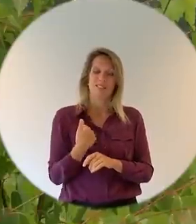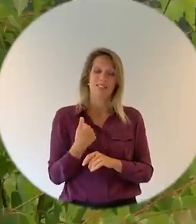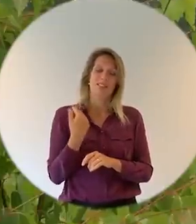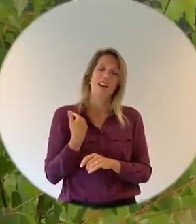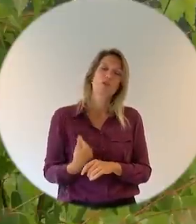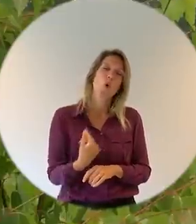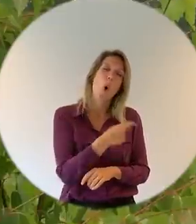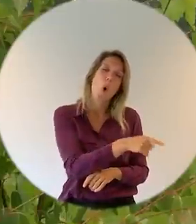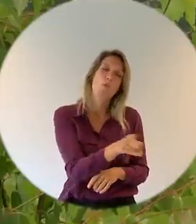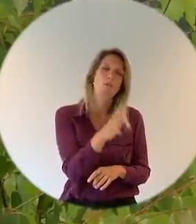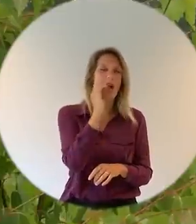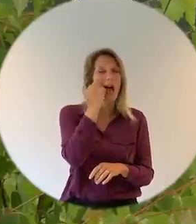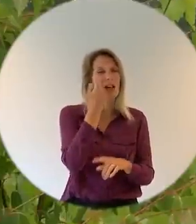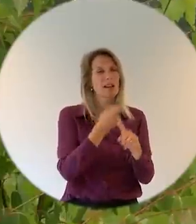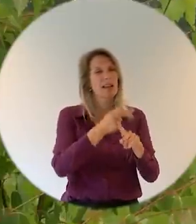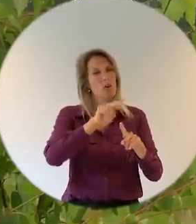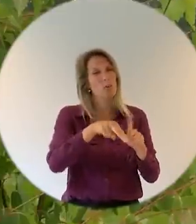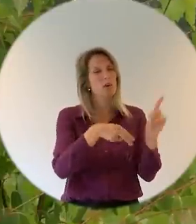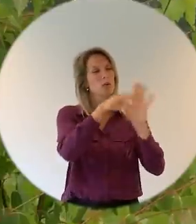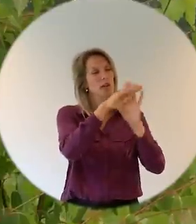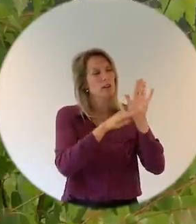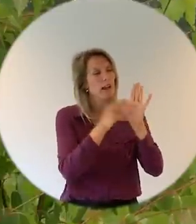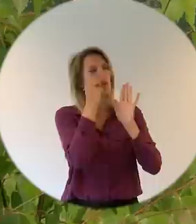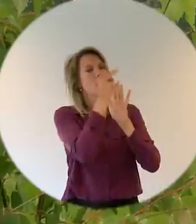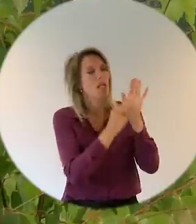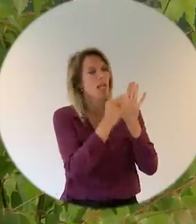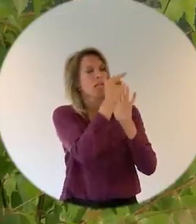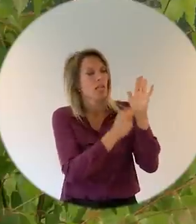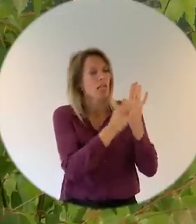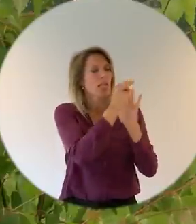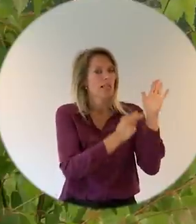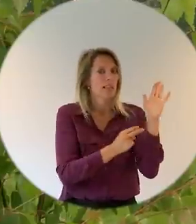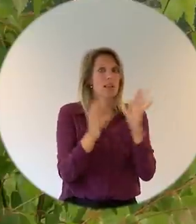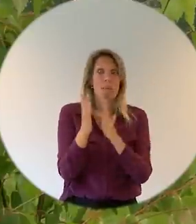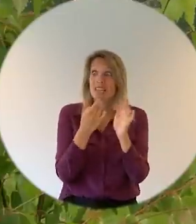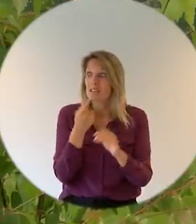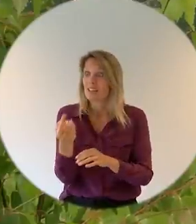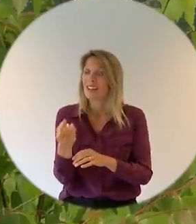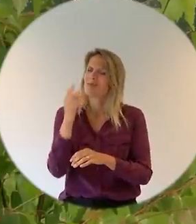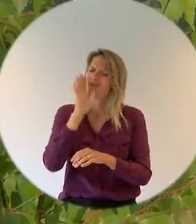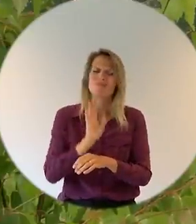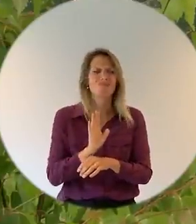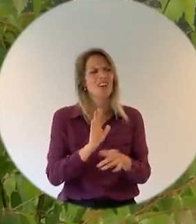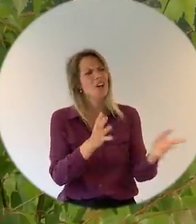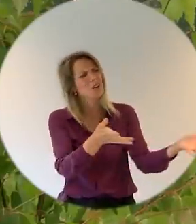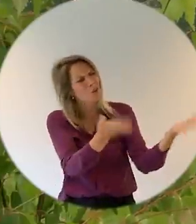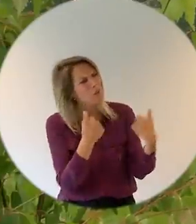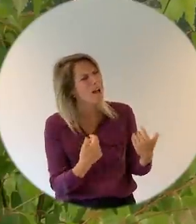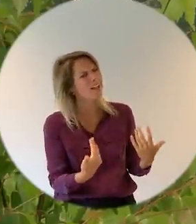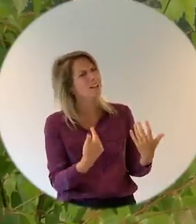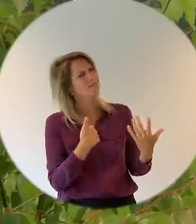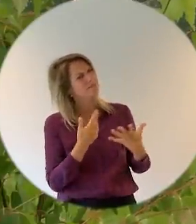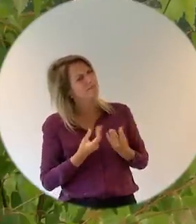elke keer maar weer zich te houden aan allerlei regels gezegd, kom maar bij mij. Ik zal je rust